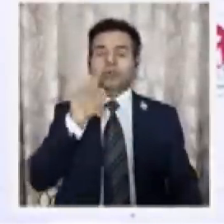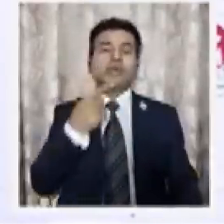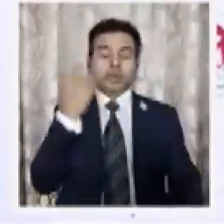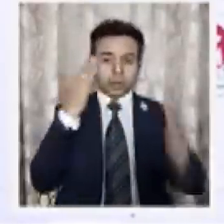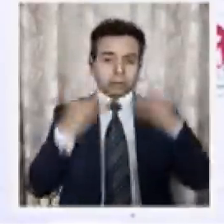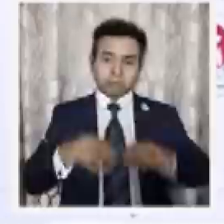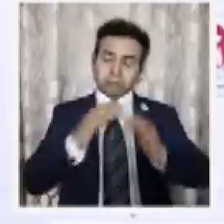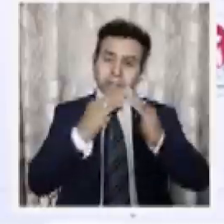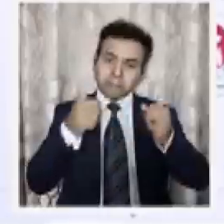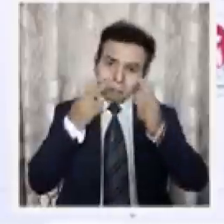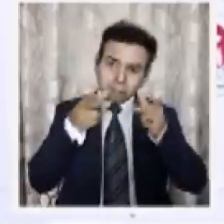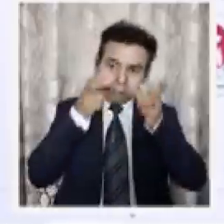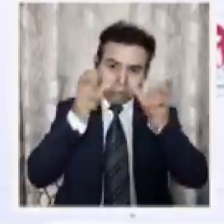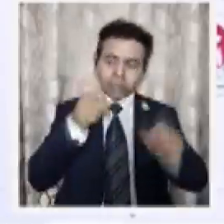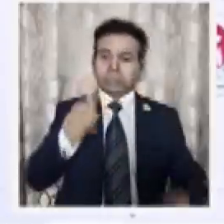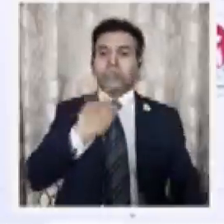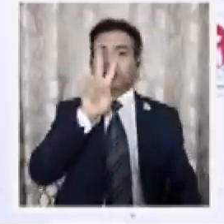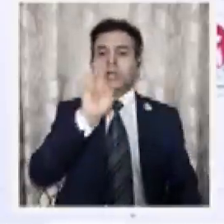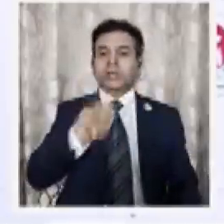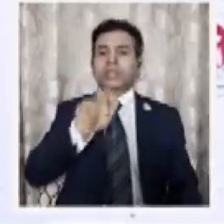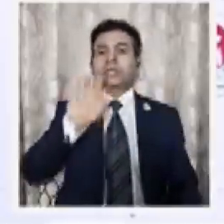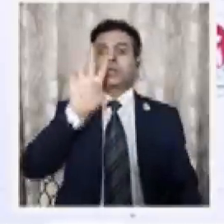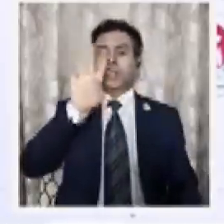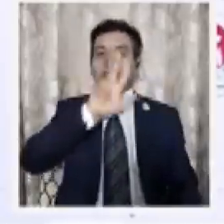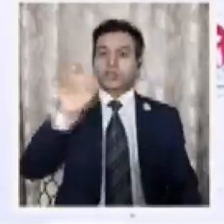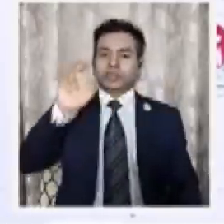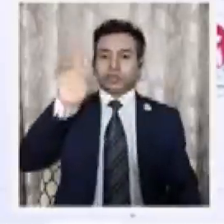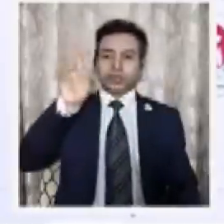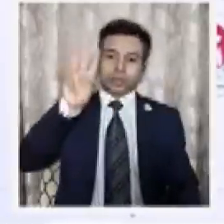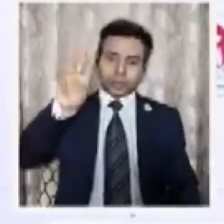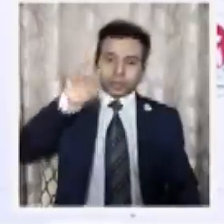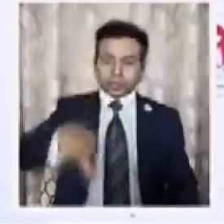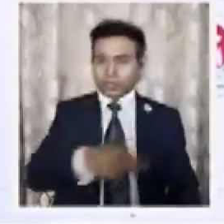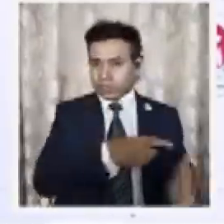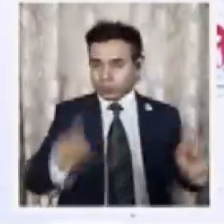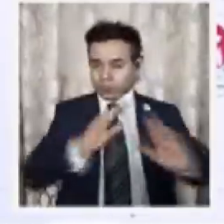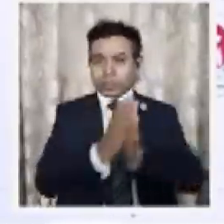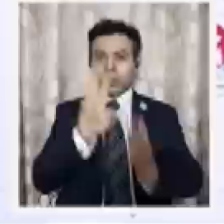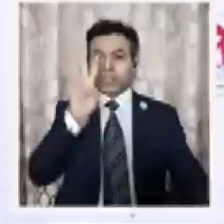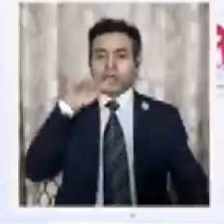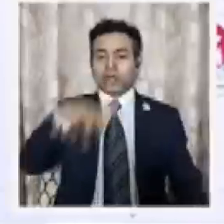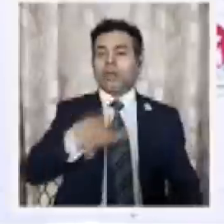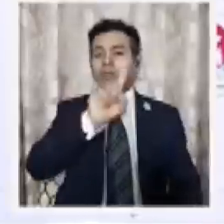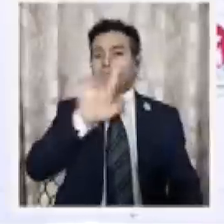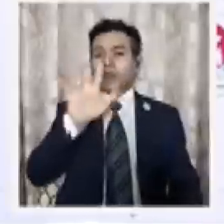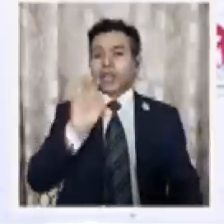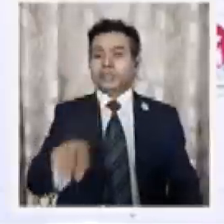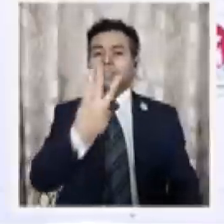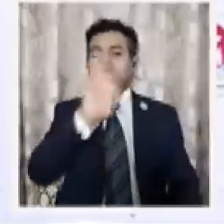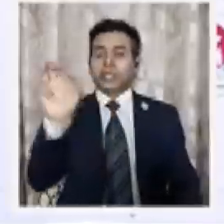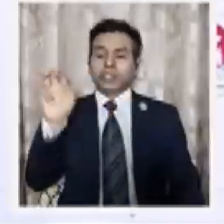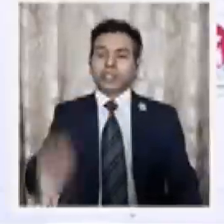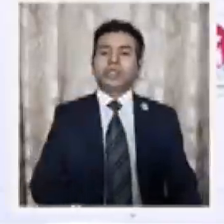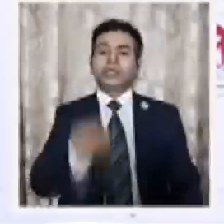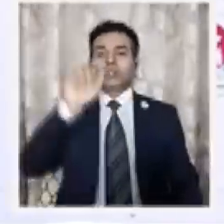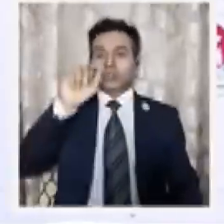379,170 জন। চব্বিশ ঘন্টায় কোয়ারেন্টাইন থেকে মুক্ত হয়েছেন 2,839 জন। এ পর্যন্ত কোয়ারেন্টাইন থেকে মুক্ত হয়েছেন